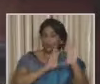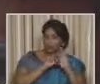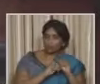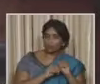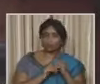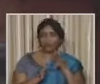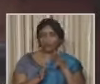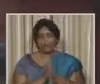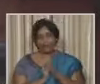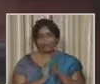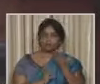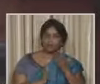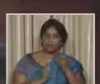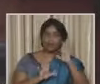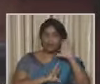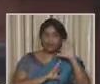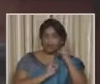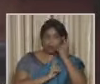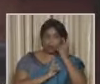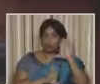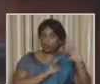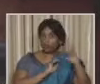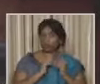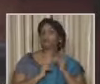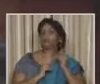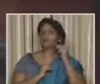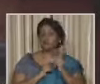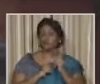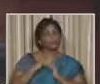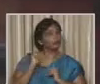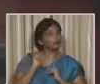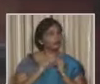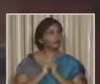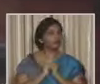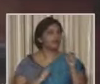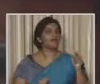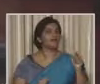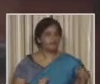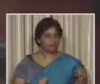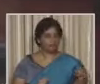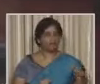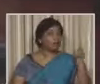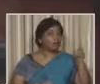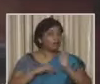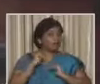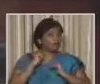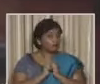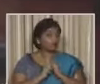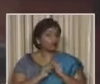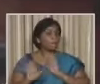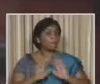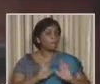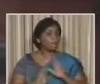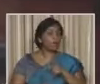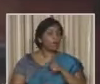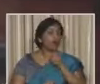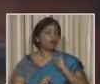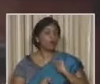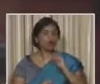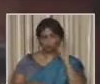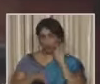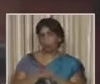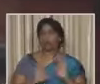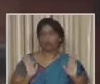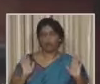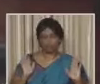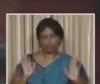உளவு தகவல்கள் தவறாக அமையலாம், அதற்கு அப்பால் சென்ற செயற்பாடு ஒன்று இருக்கிறது, அந்த செயற்பாட்டினை நெறிப்படுத்தியவர் யார், இதனை கண்டுபிடிக்க